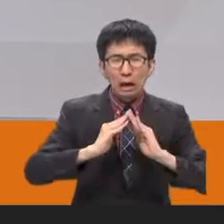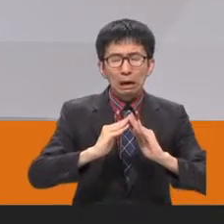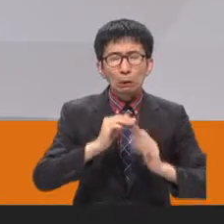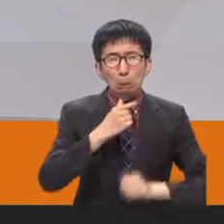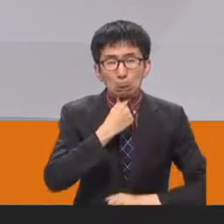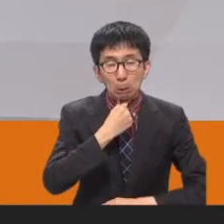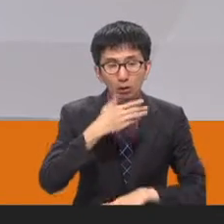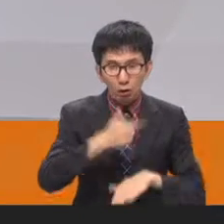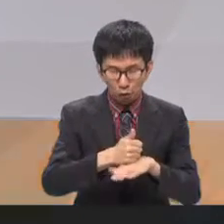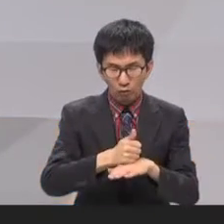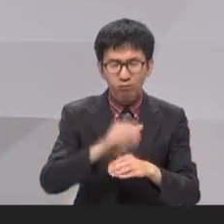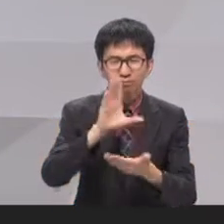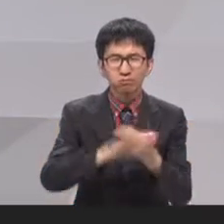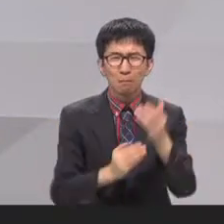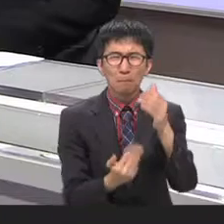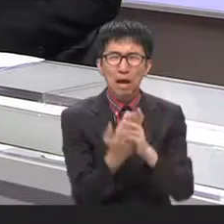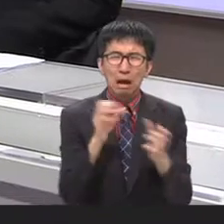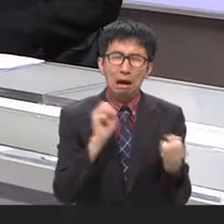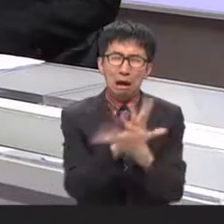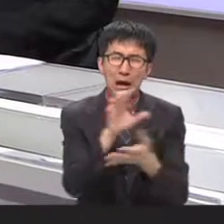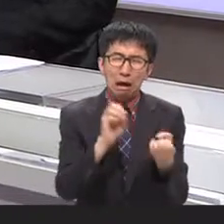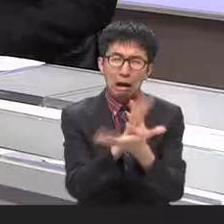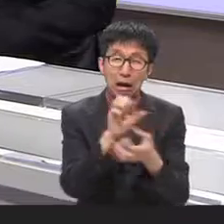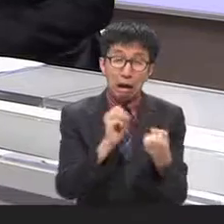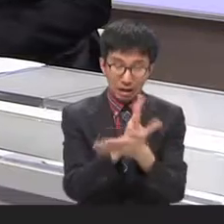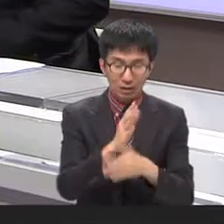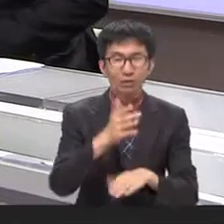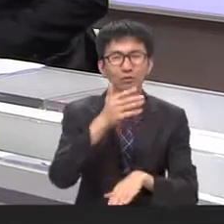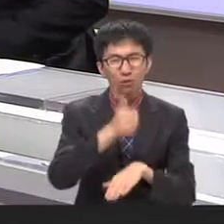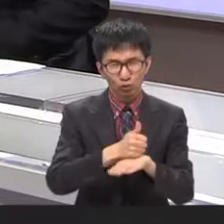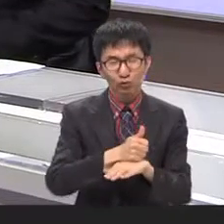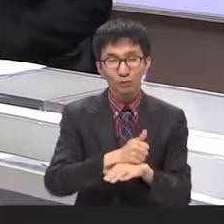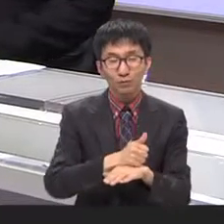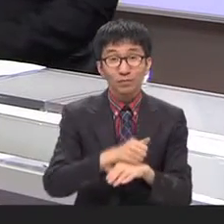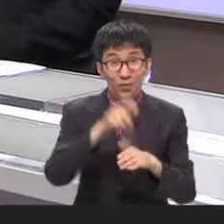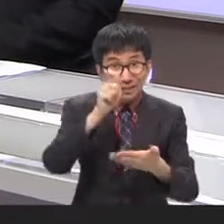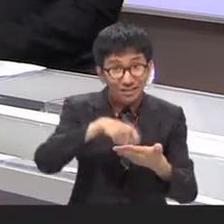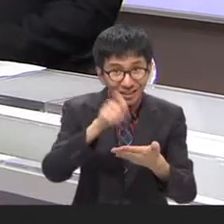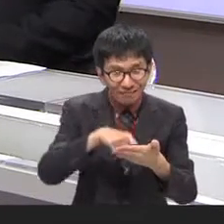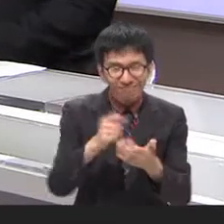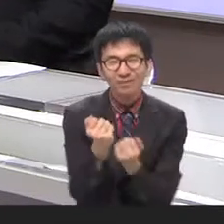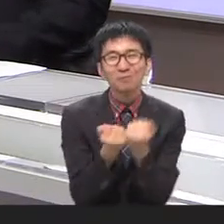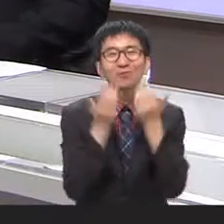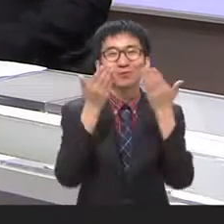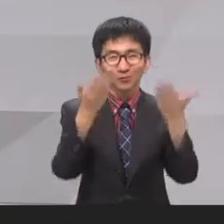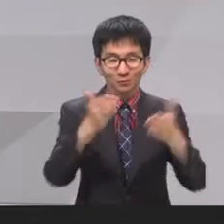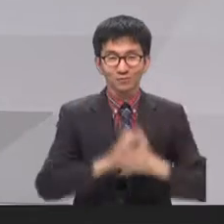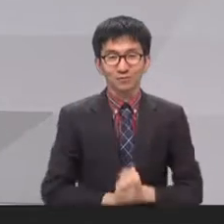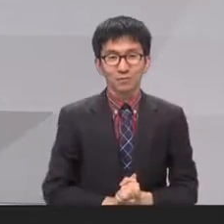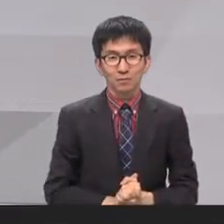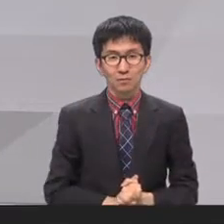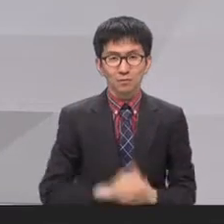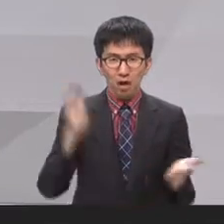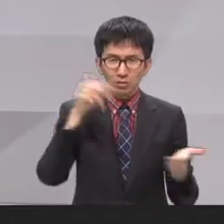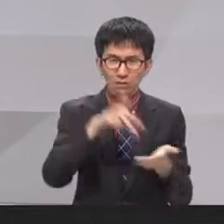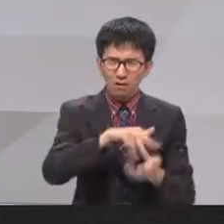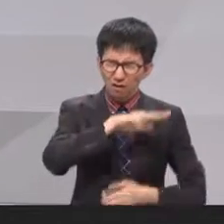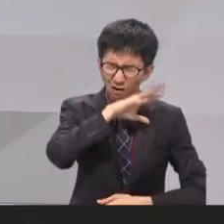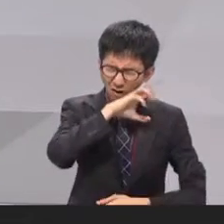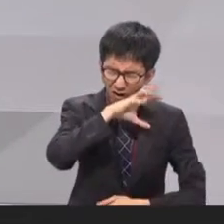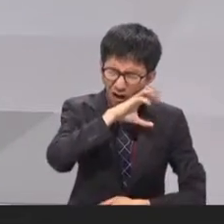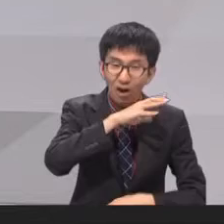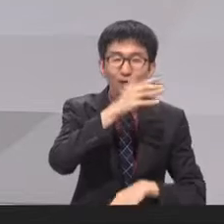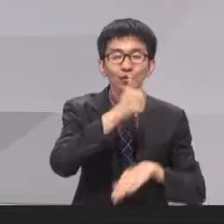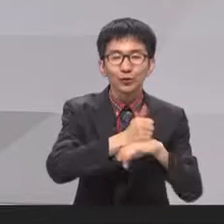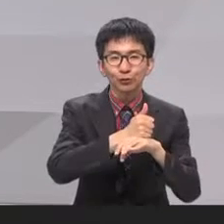취재 기자와 함께 얘기 나눠보겠습니다 이수민 기자 살이 있습니다 오시죠 4 안녕하십니까 자의 학생들의 강한 반발로 해서 결국